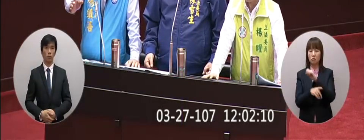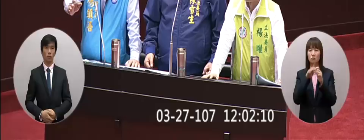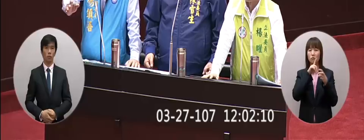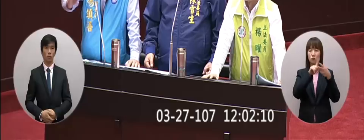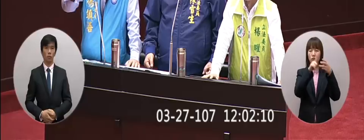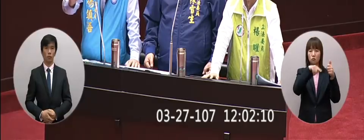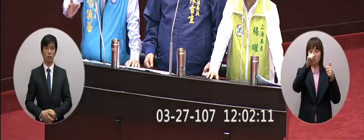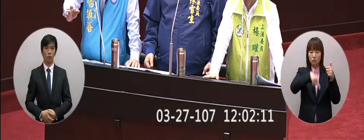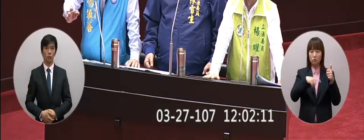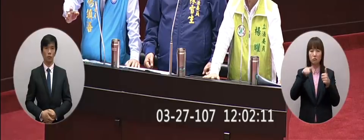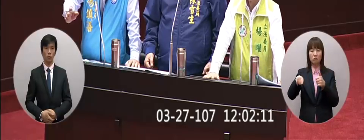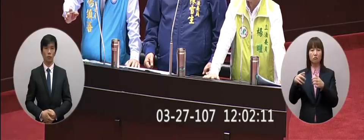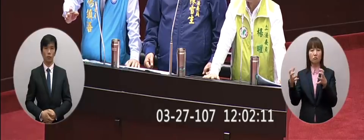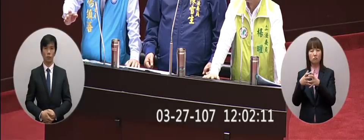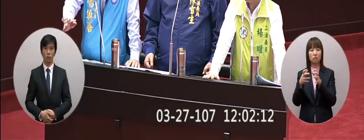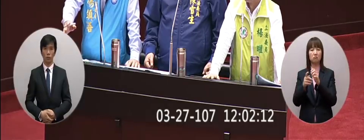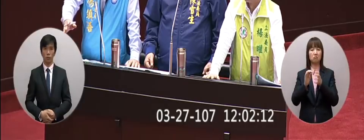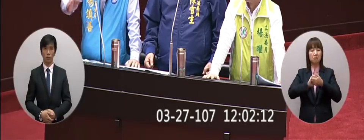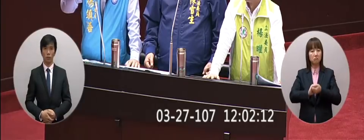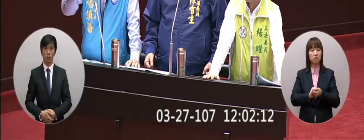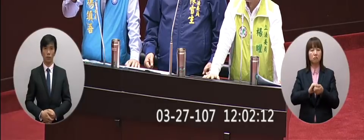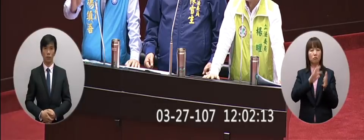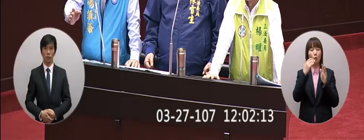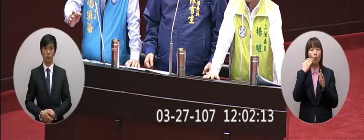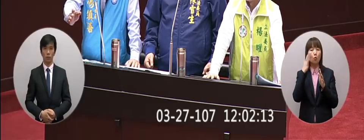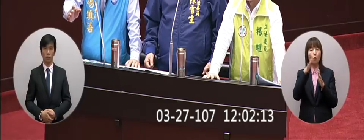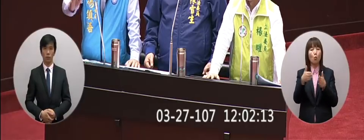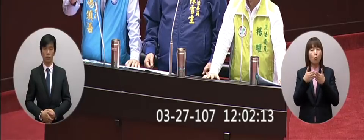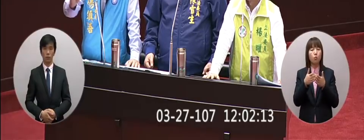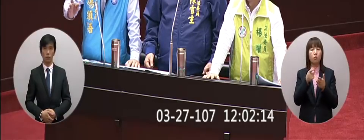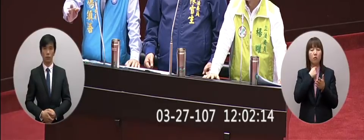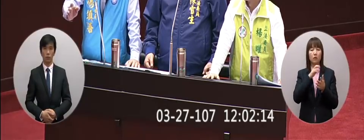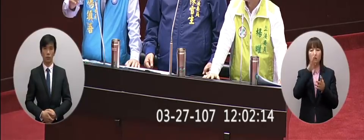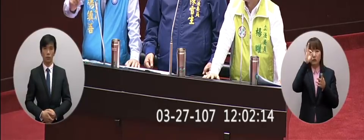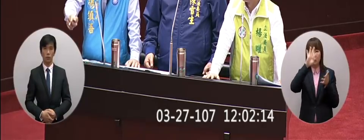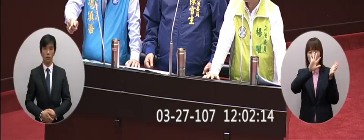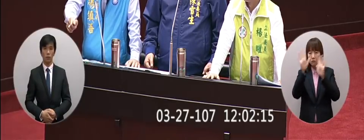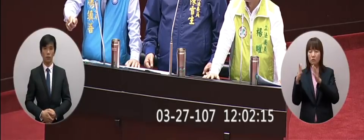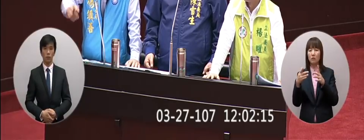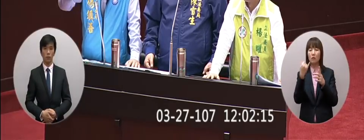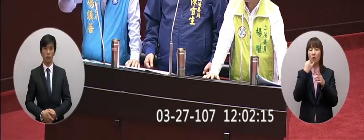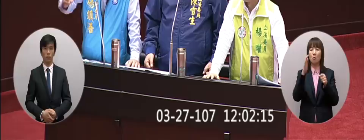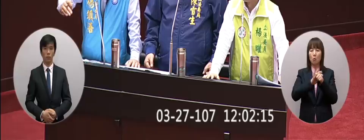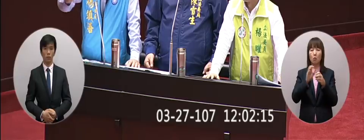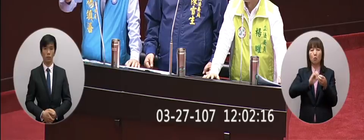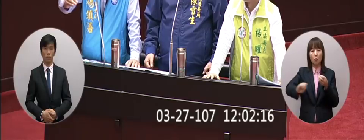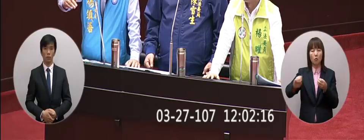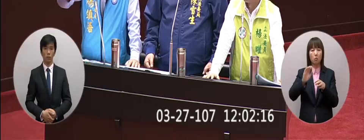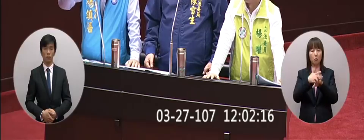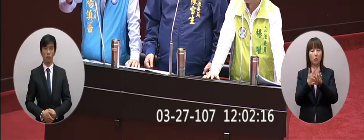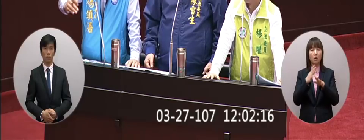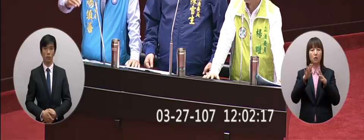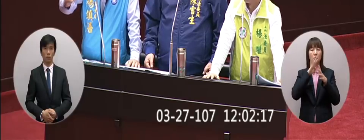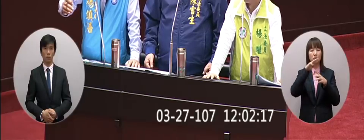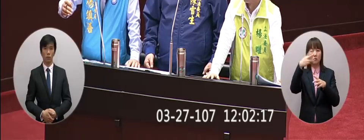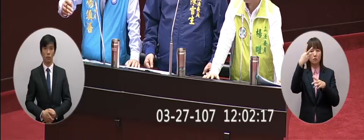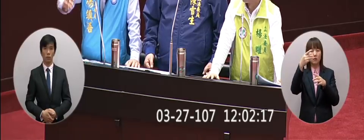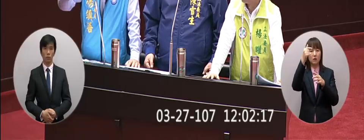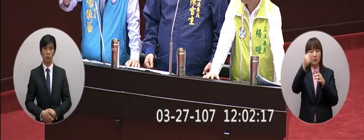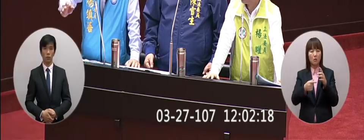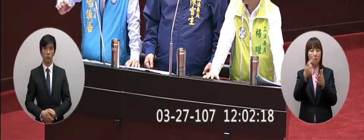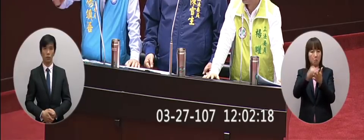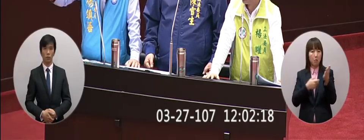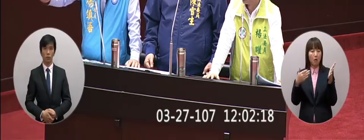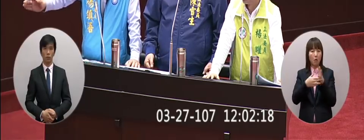处，包含您这一边，目前暂时的结论就是说，如果有需要，是实际情况是可以拨补的，而不会定于就是300亿用罄